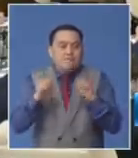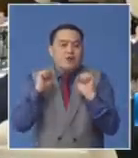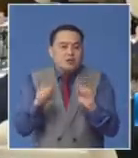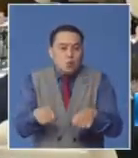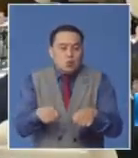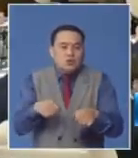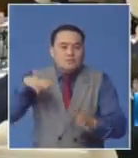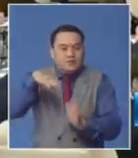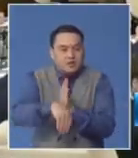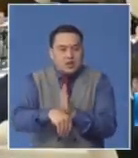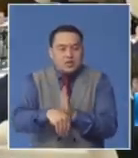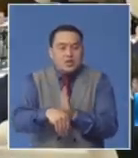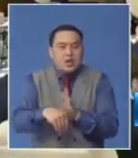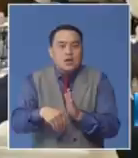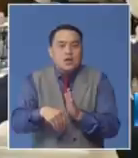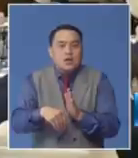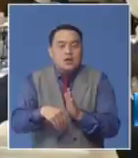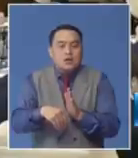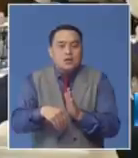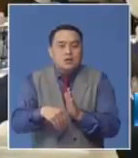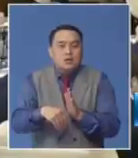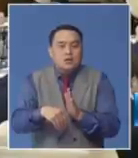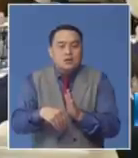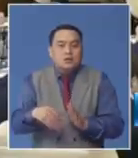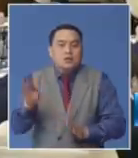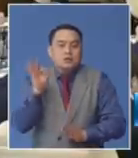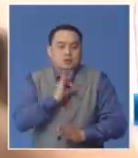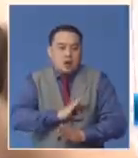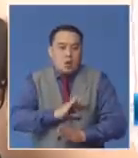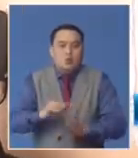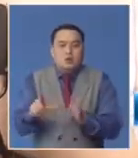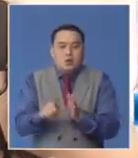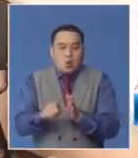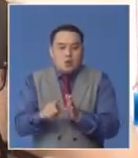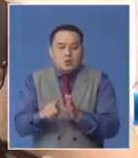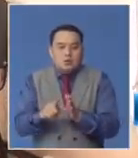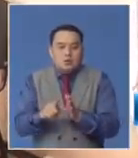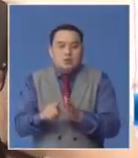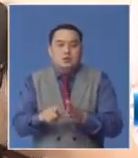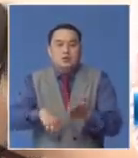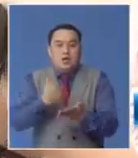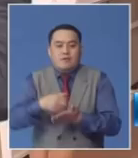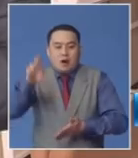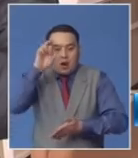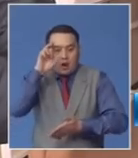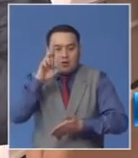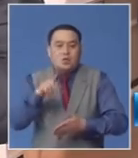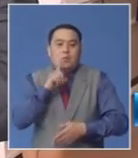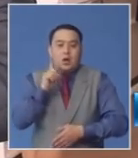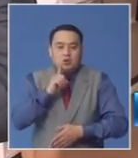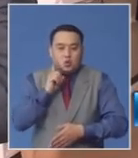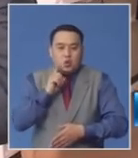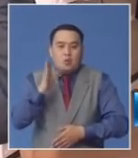внедрения прогрессивной шкалы подоходного налога в очередной раз глава государства делает ставку на молодежь